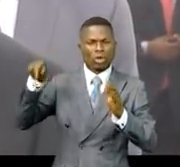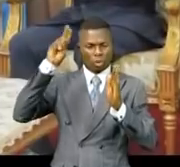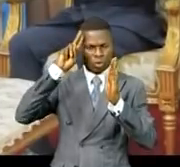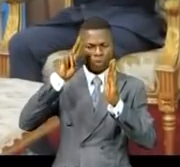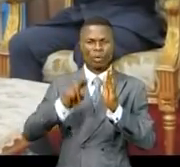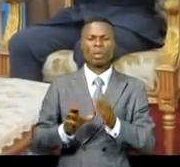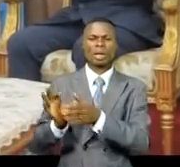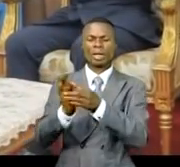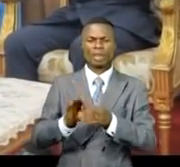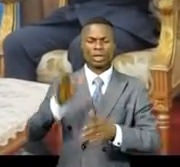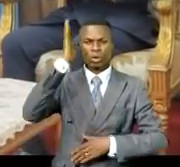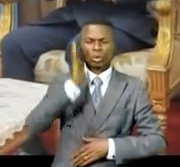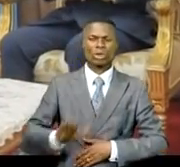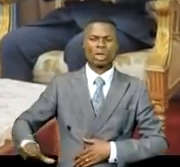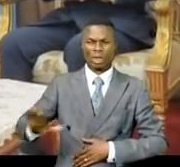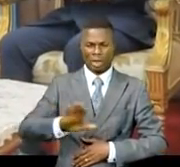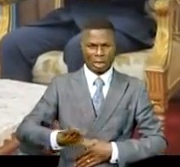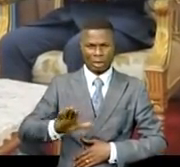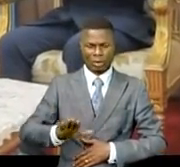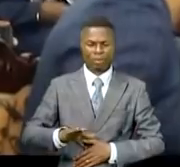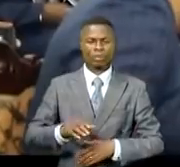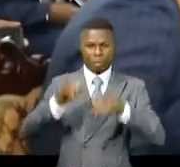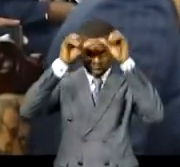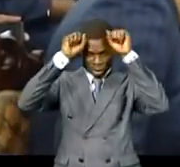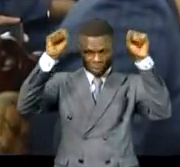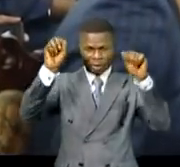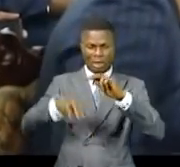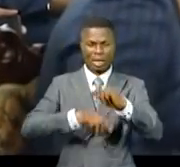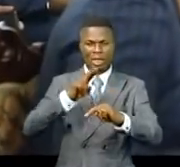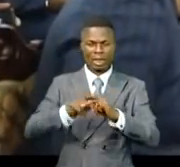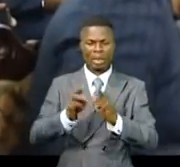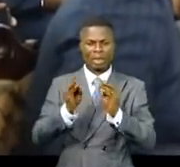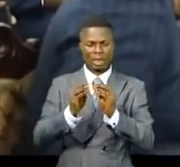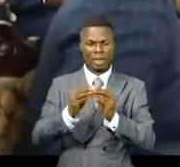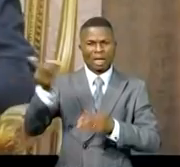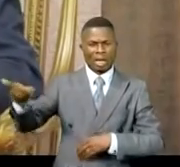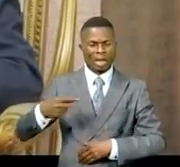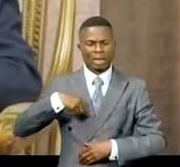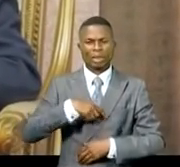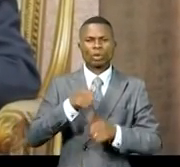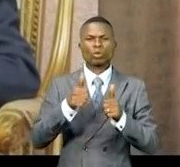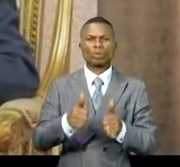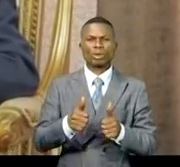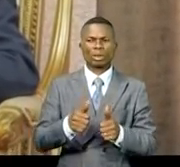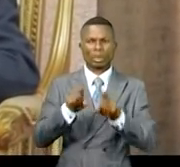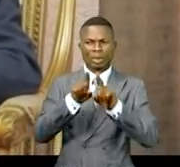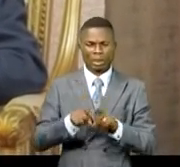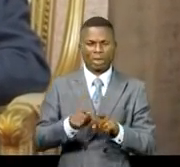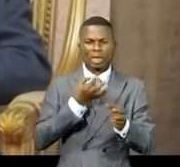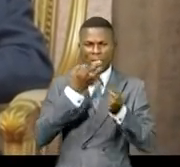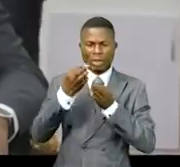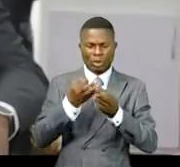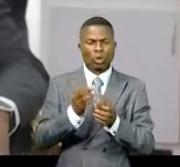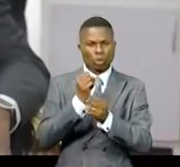sacrée de la Nation. Nous avons été bien reçus par le président de l'Assemblée nationale et nous avons dit que nous restons à